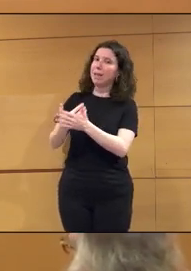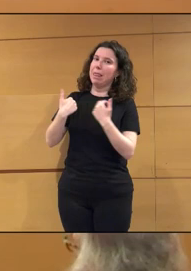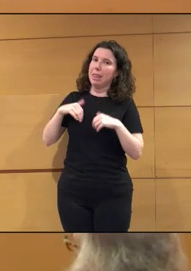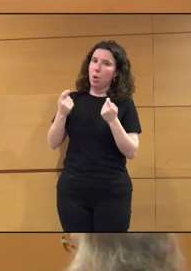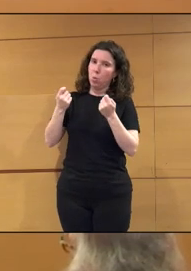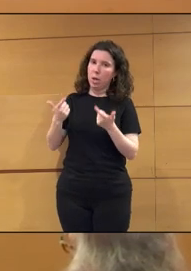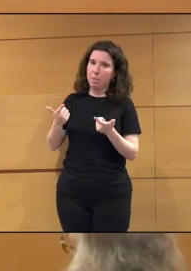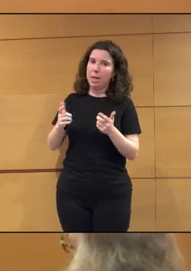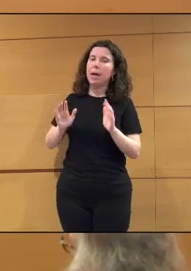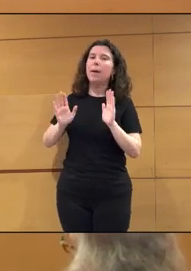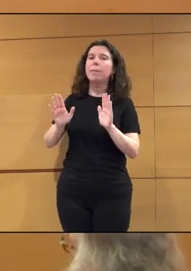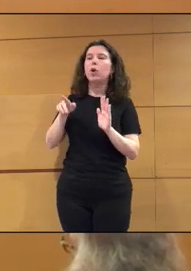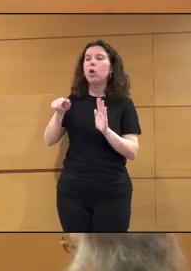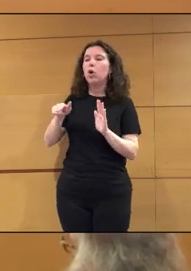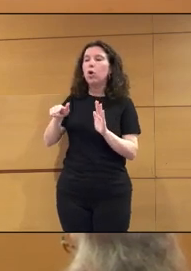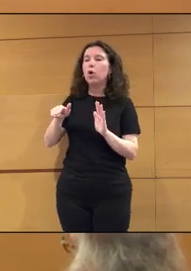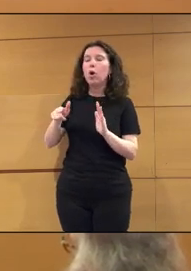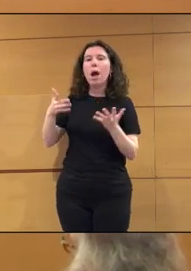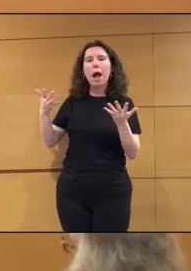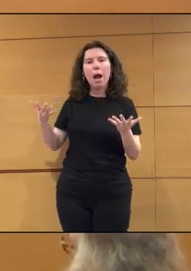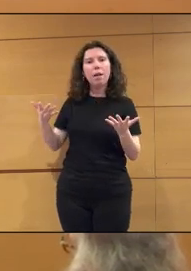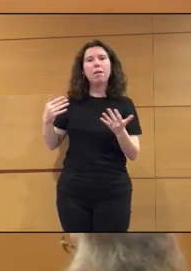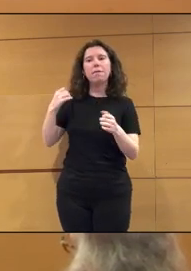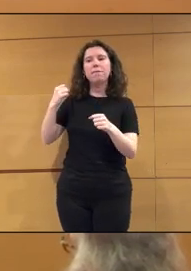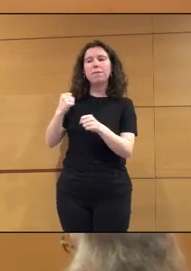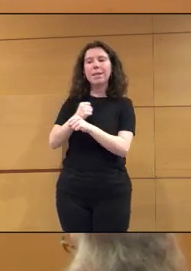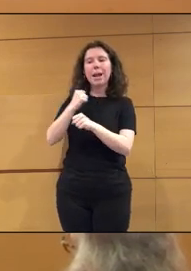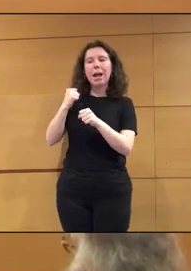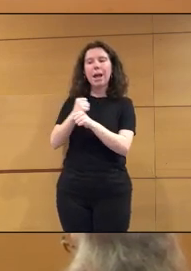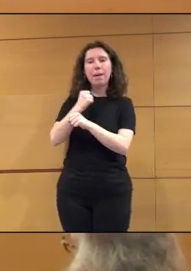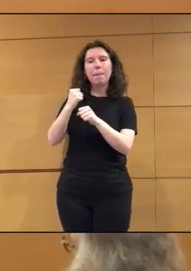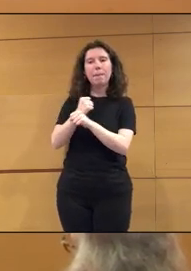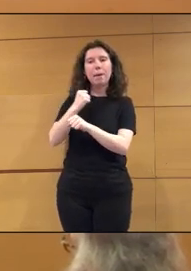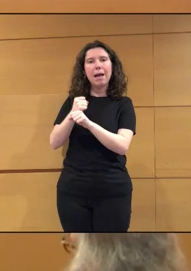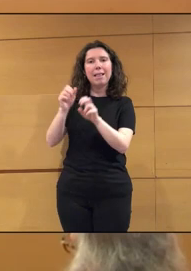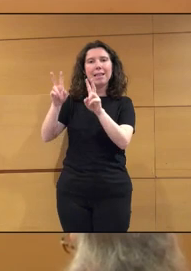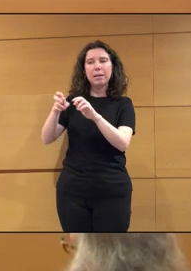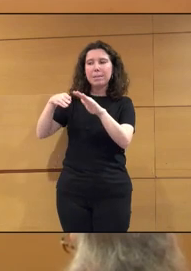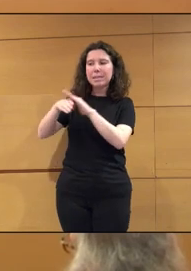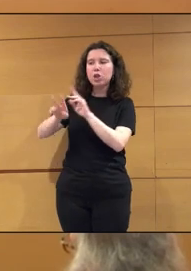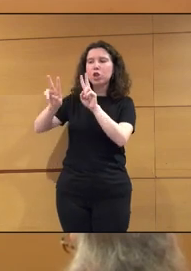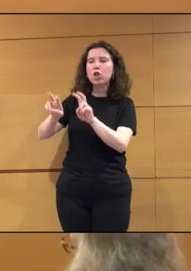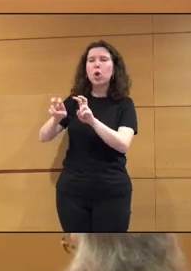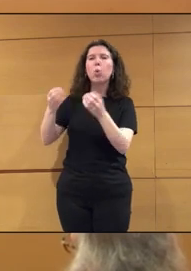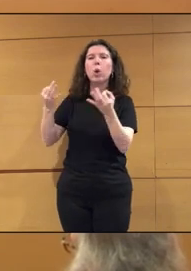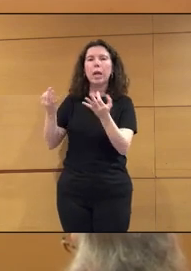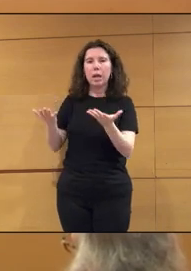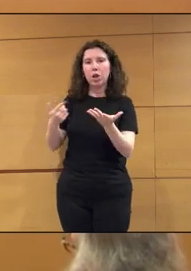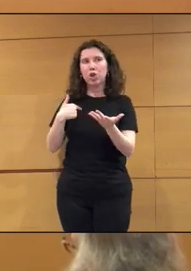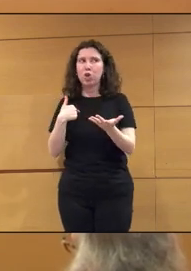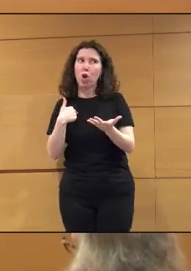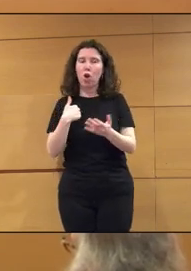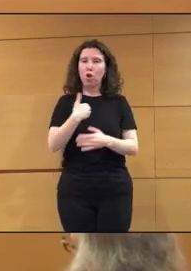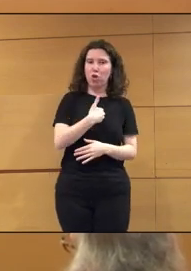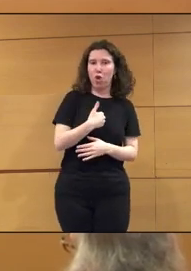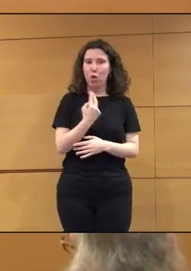quines són les línies de treball que esteu impulsant, no, en aquesta línia de l'accessibilitat? Sí. A veure, jo porto 2 barrets, per dir d'una manera. Un és